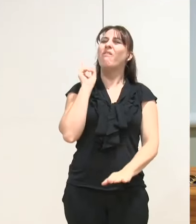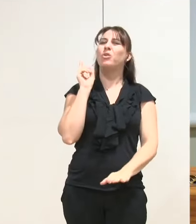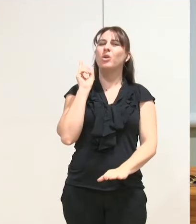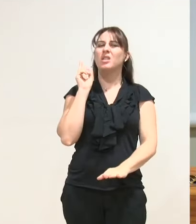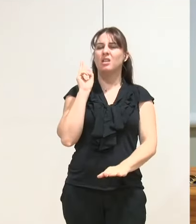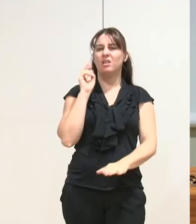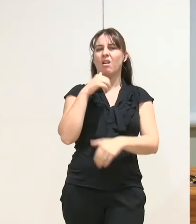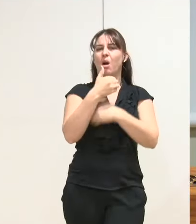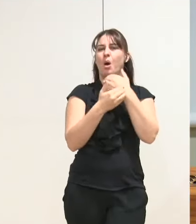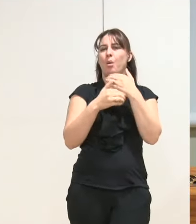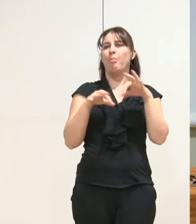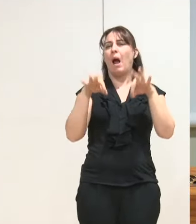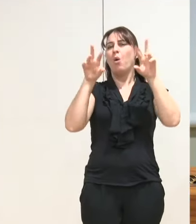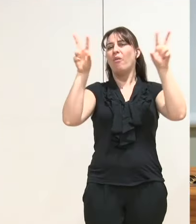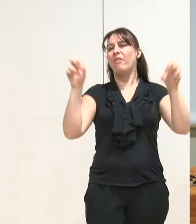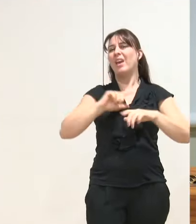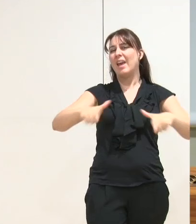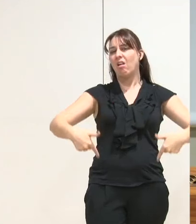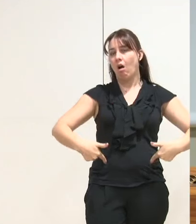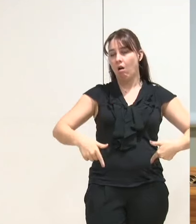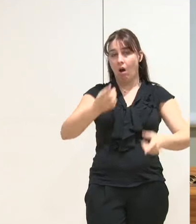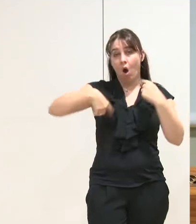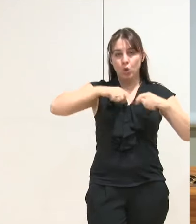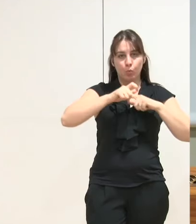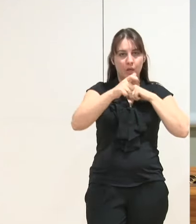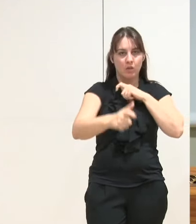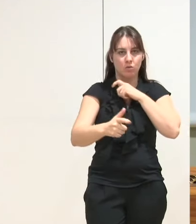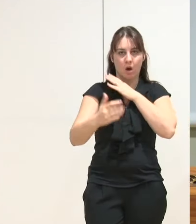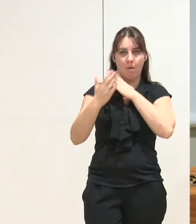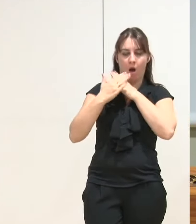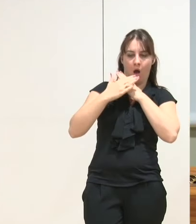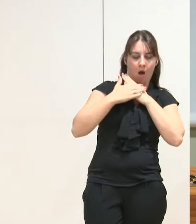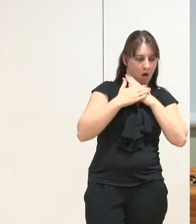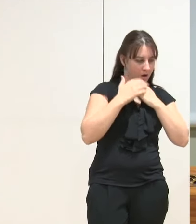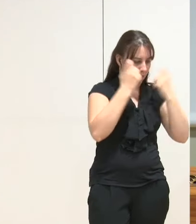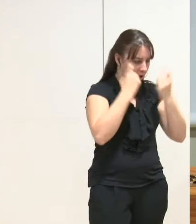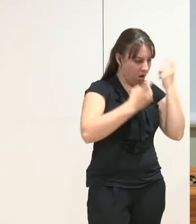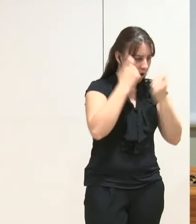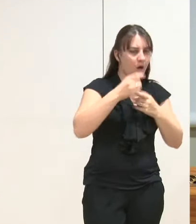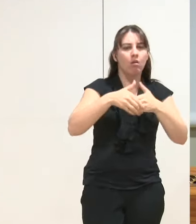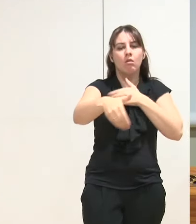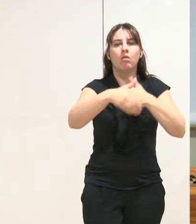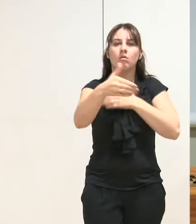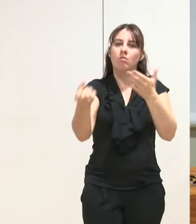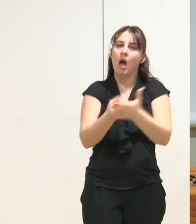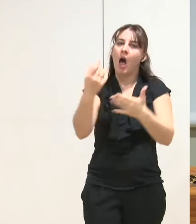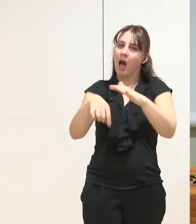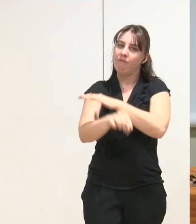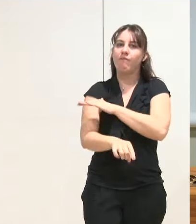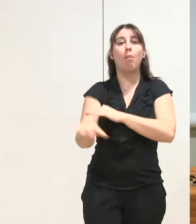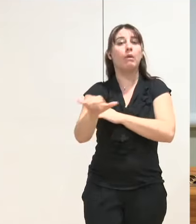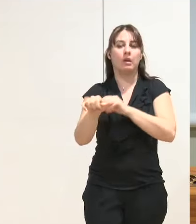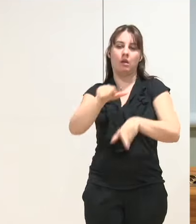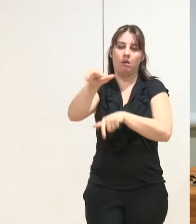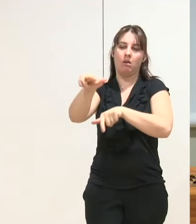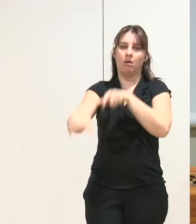je pense que ça interpelle évidemment nos processus et que il y aura un retour plus détaillé qui sera fait vers les parents